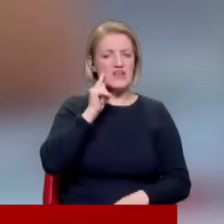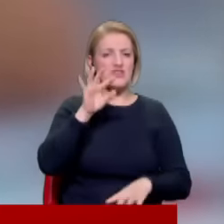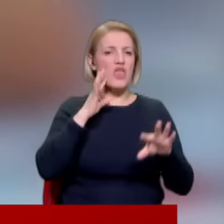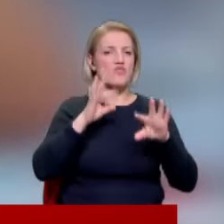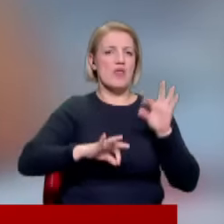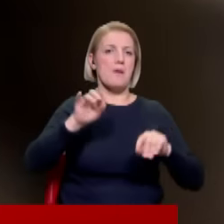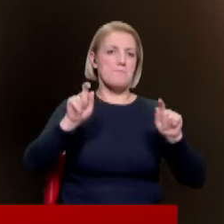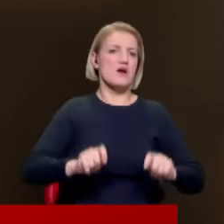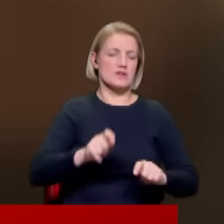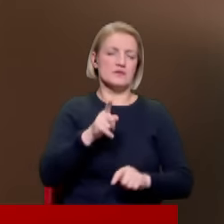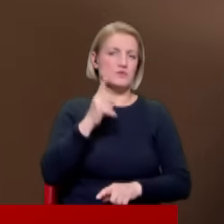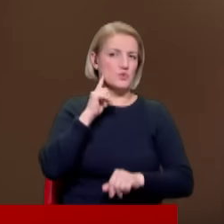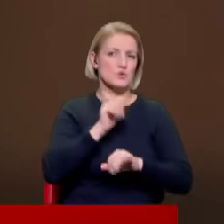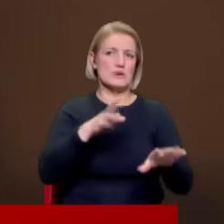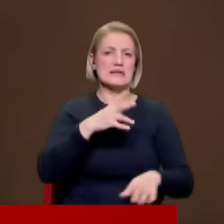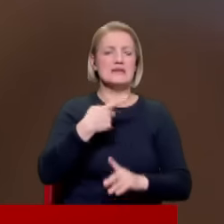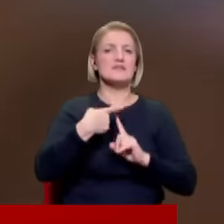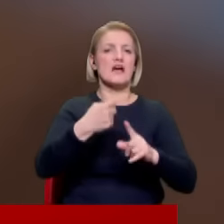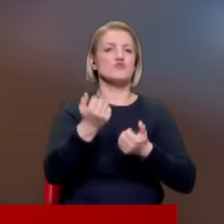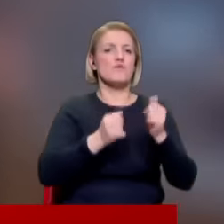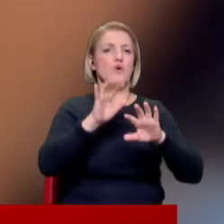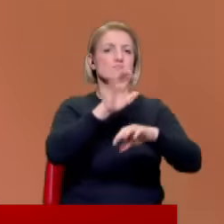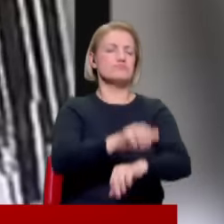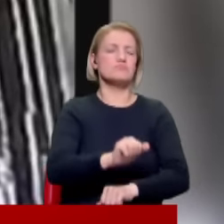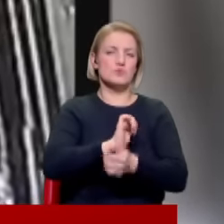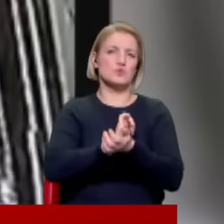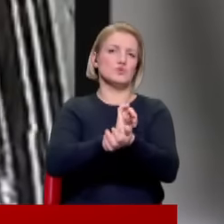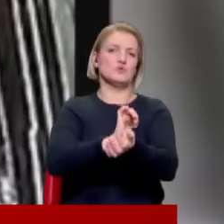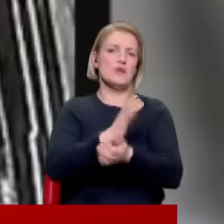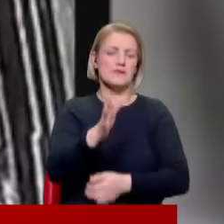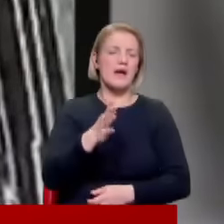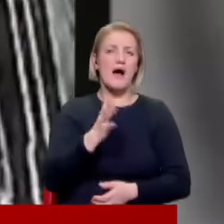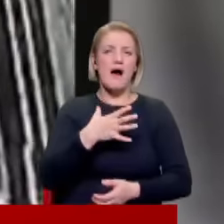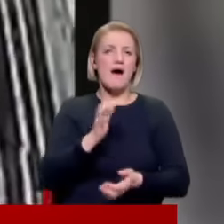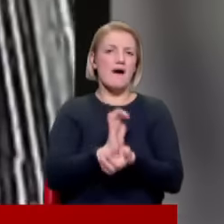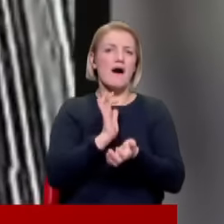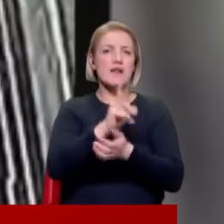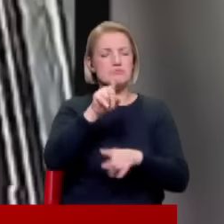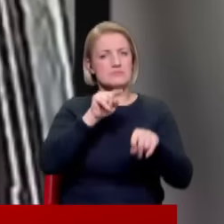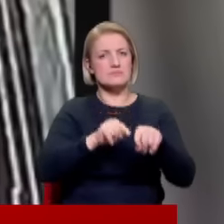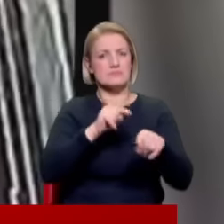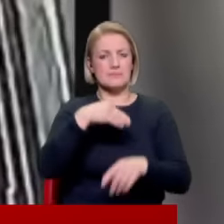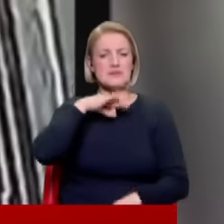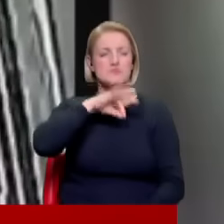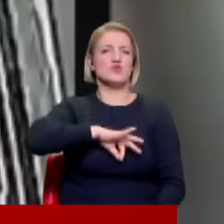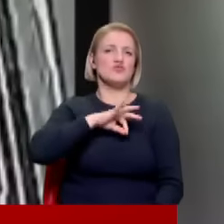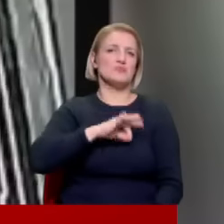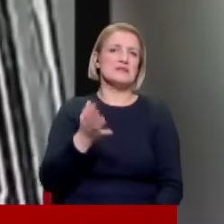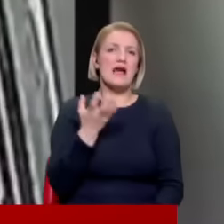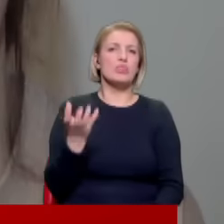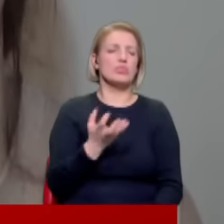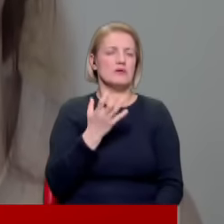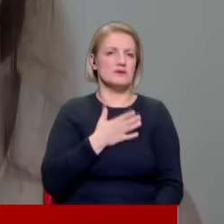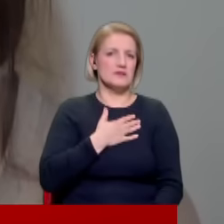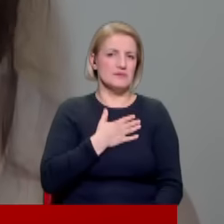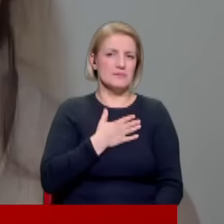incelemesi başlatıldığını duyurdu. Taksi şoförü tutuklandı. Acılı aile adaletin peşini bırakmayacak. Bizim içimiz yandı. Sebep